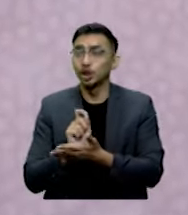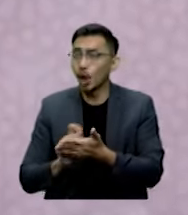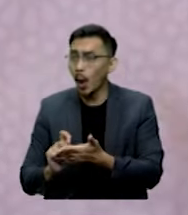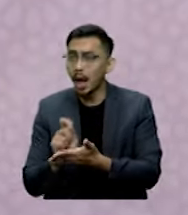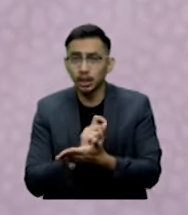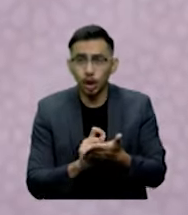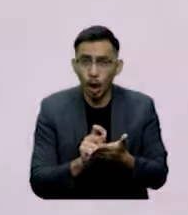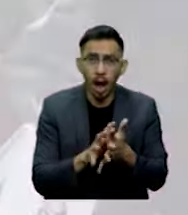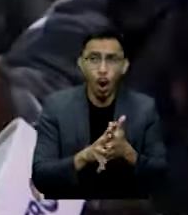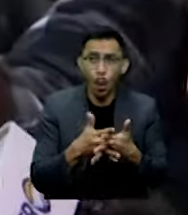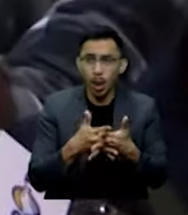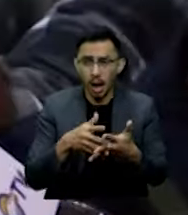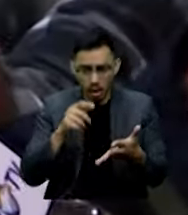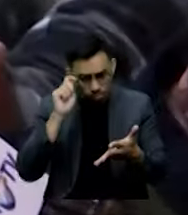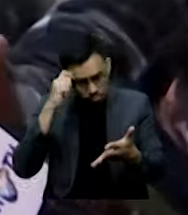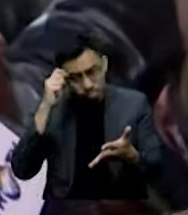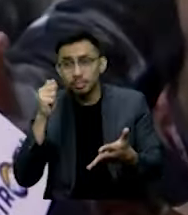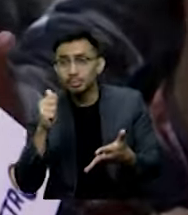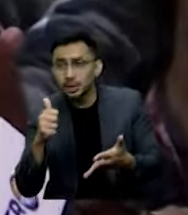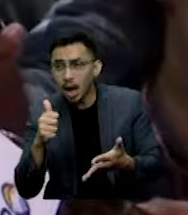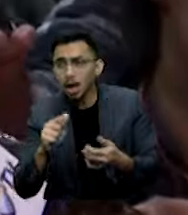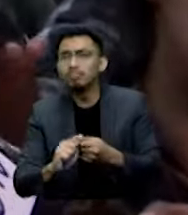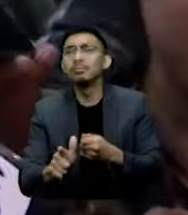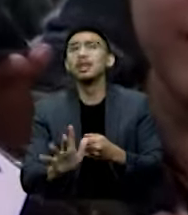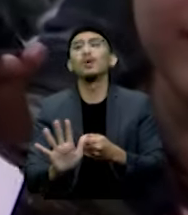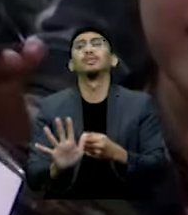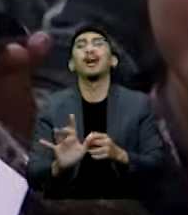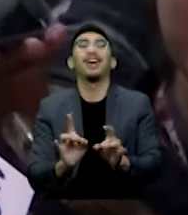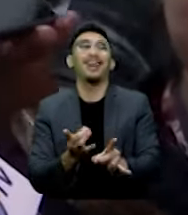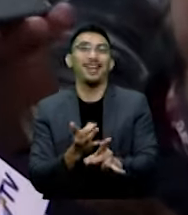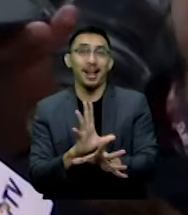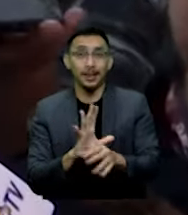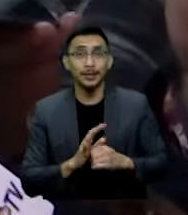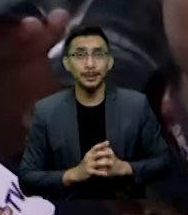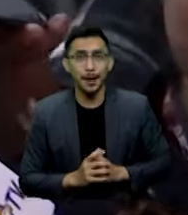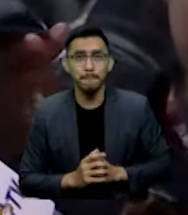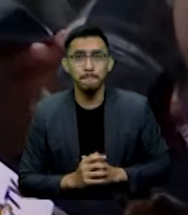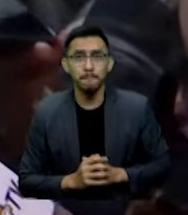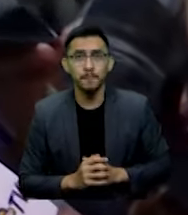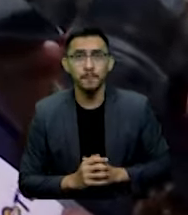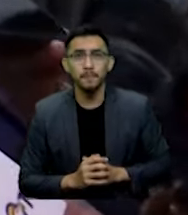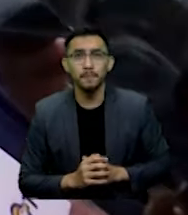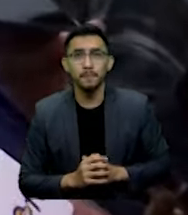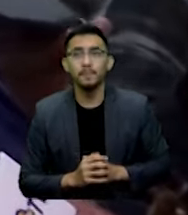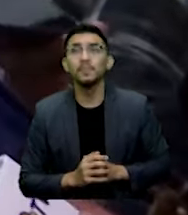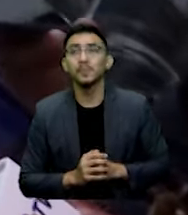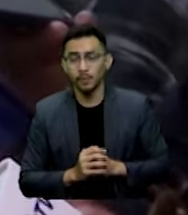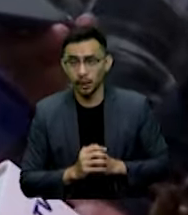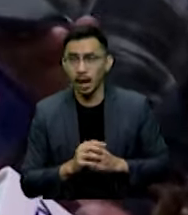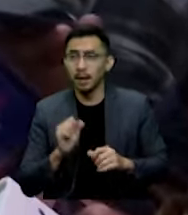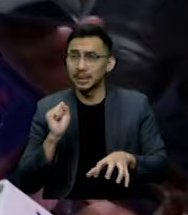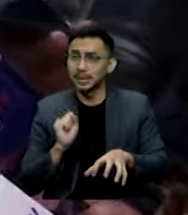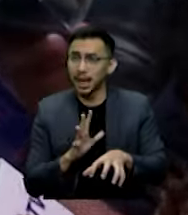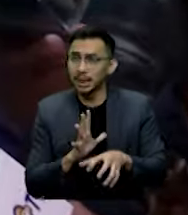Quran. Juga bisa ketemu juga di Pondok Pesantren yang pondoknya gratis,